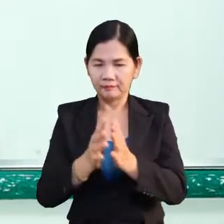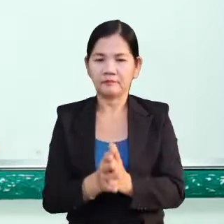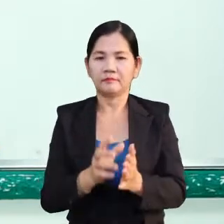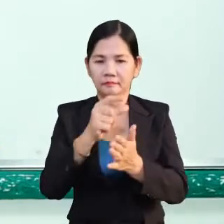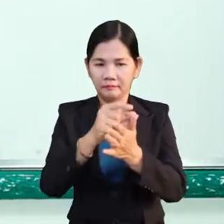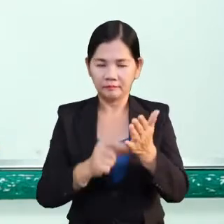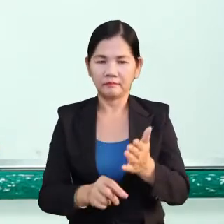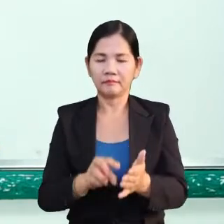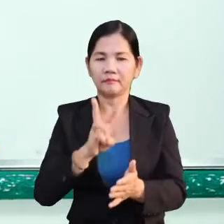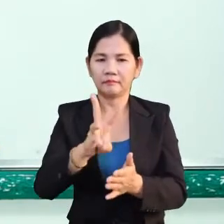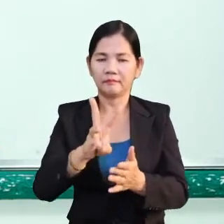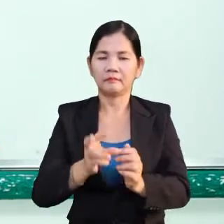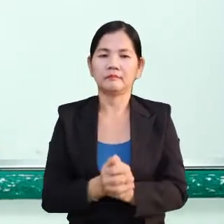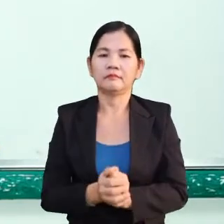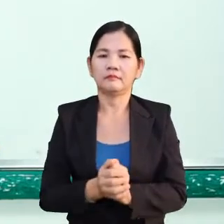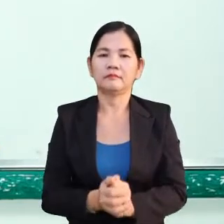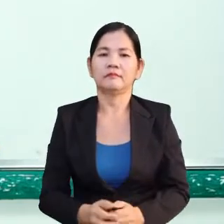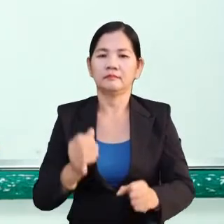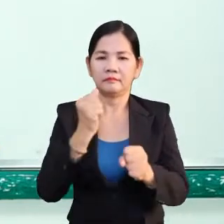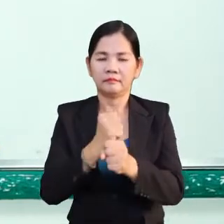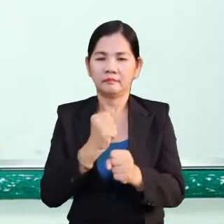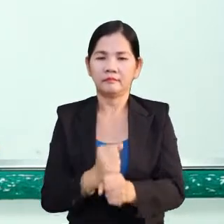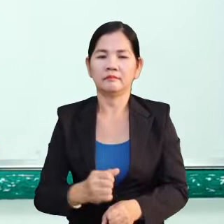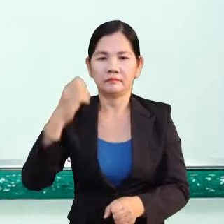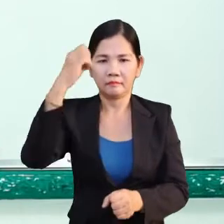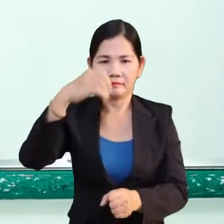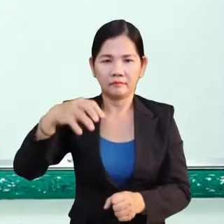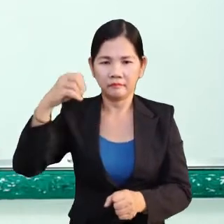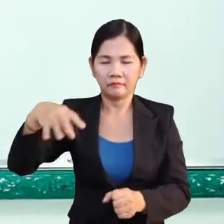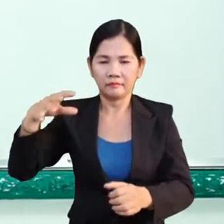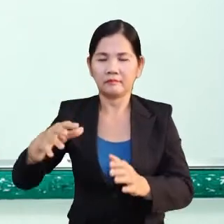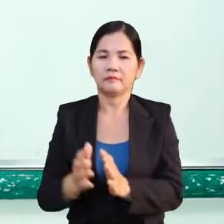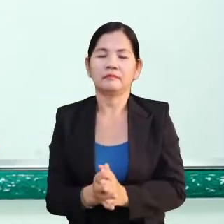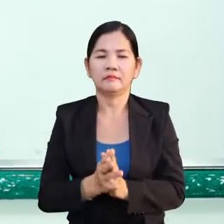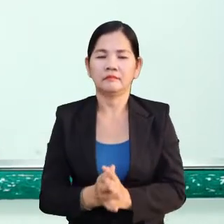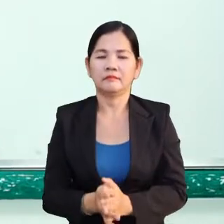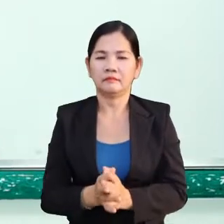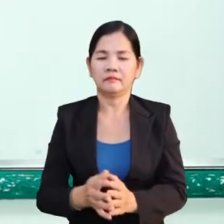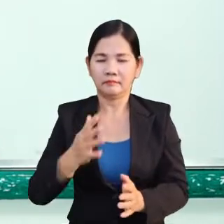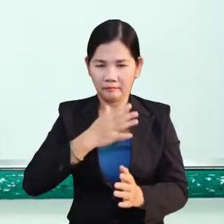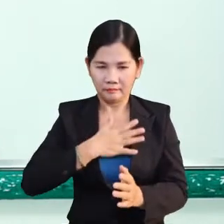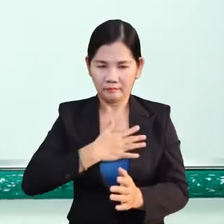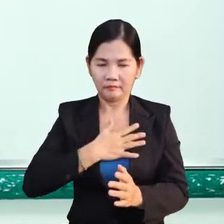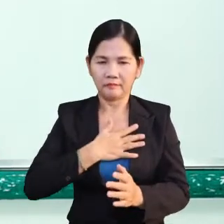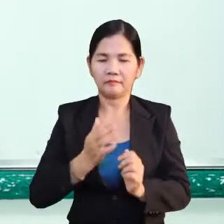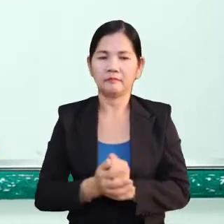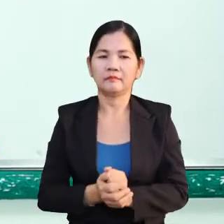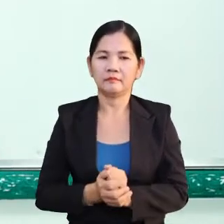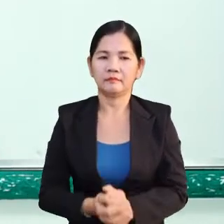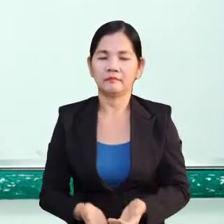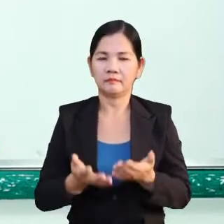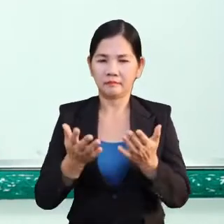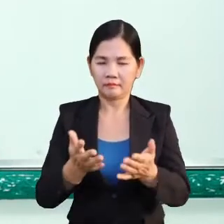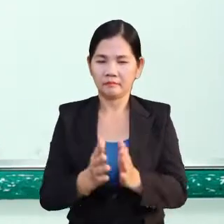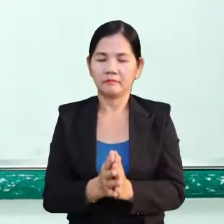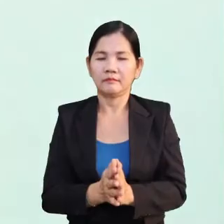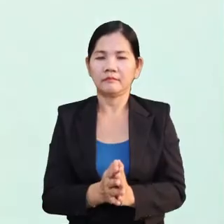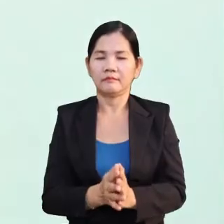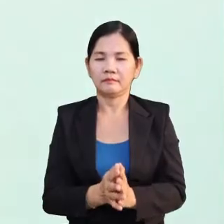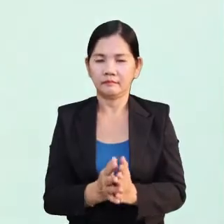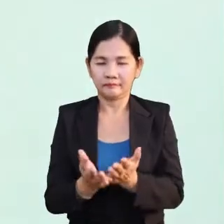ពូក3កិច្ចការប្រចាំថ្ងៃរបស់ខ្ញុំចាកូនកូនចូលរួមអានជាមួយ